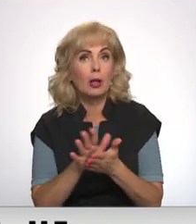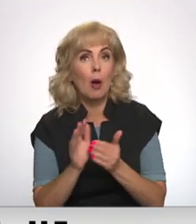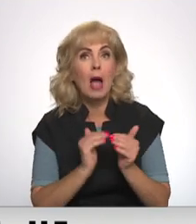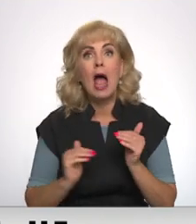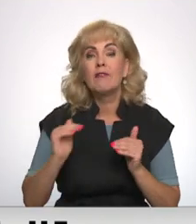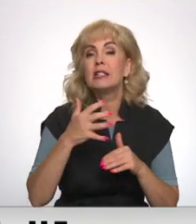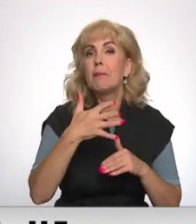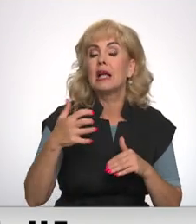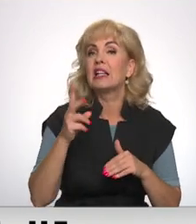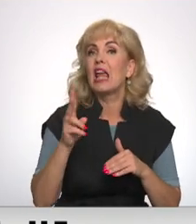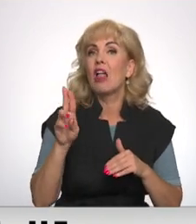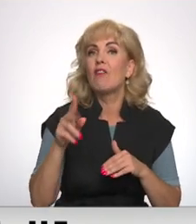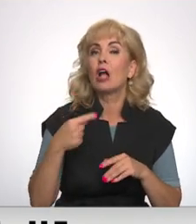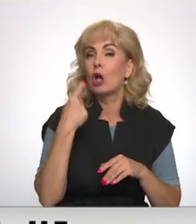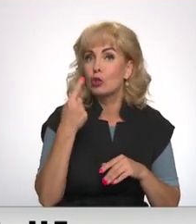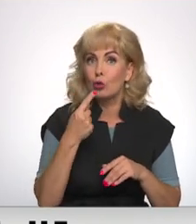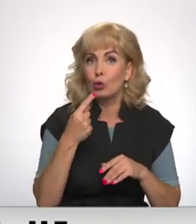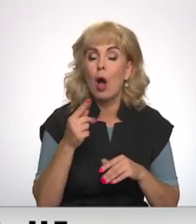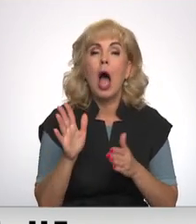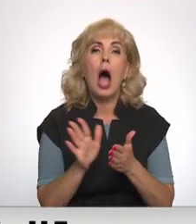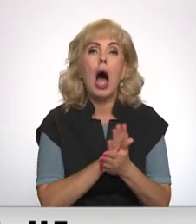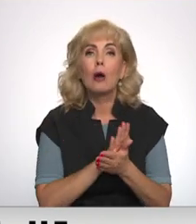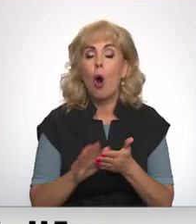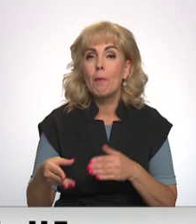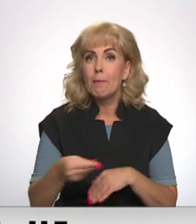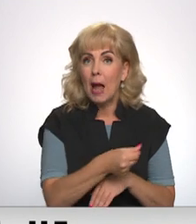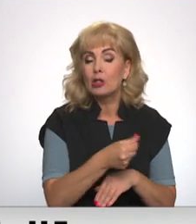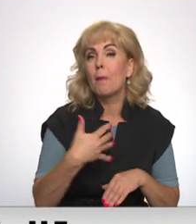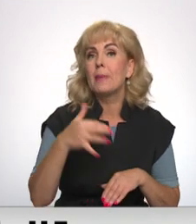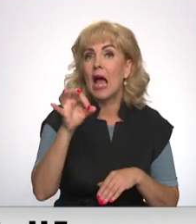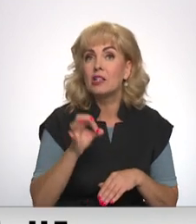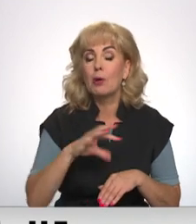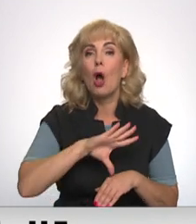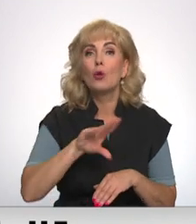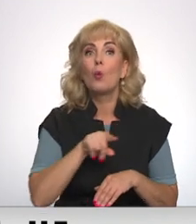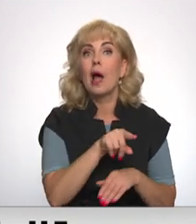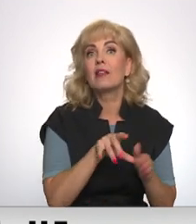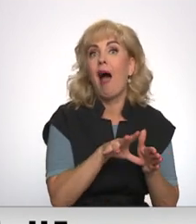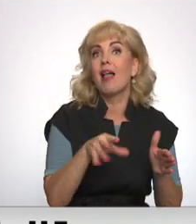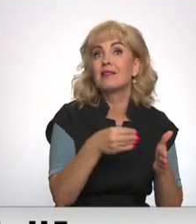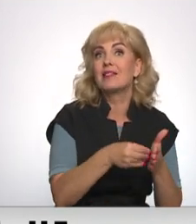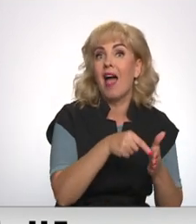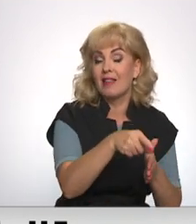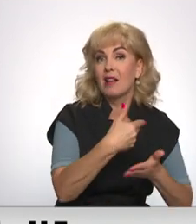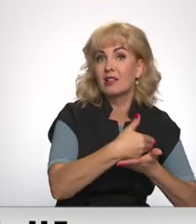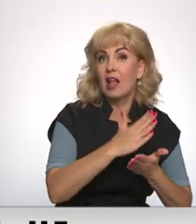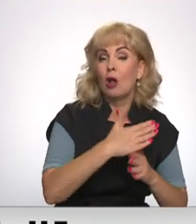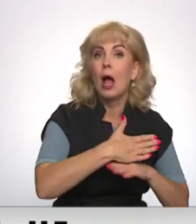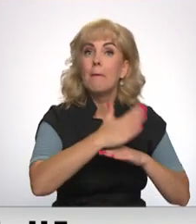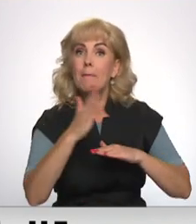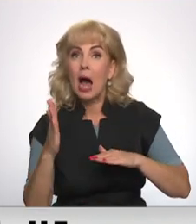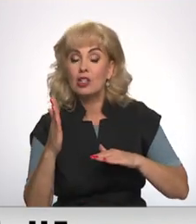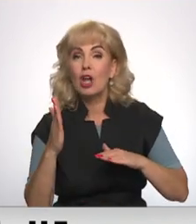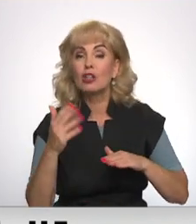500 kWh. Kompensācijas apmērs būs 50% no tās elektrības cenas daļas, kas pārsniedz